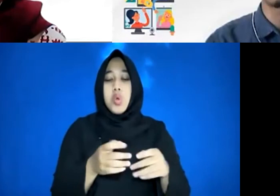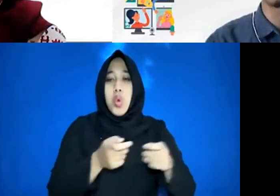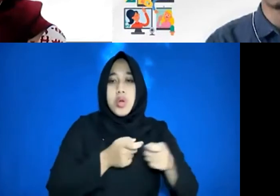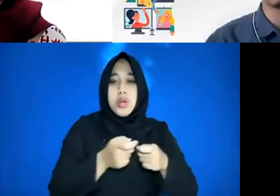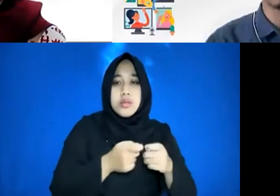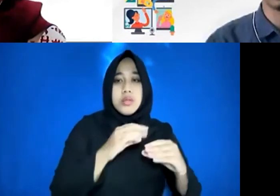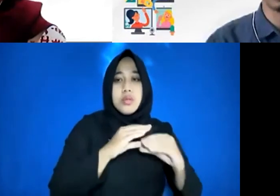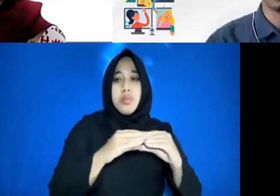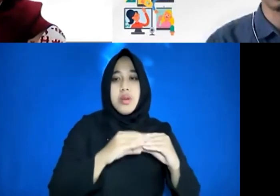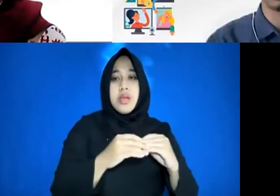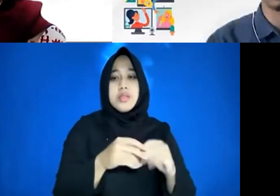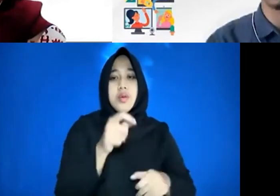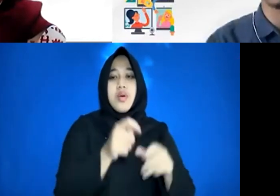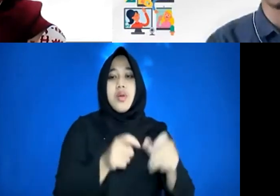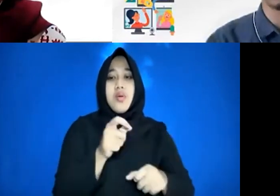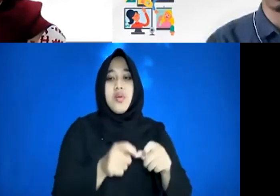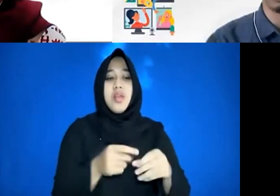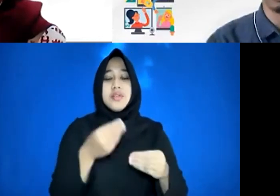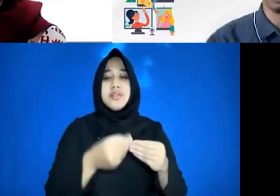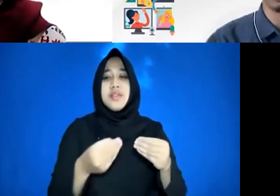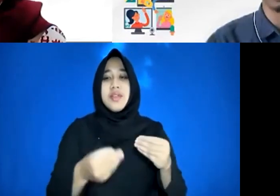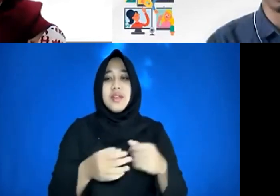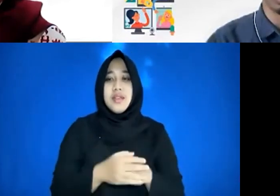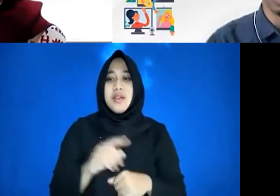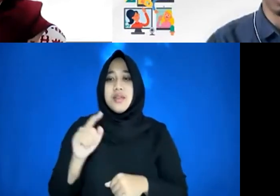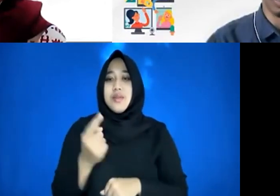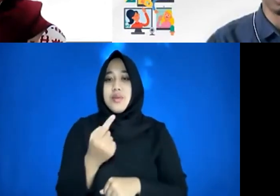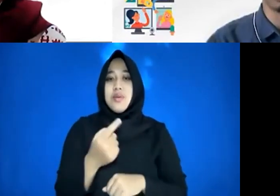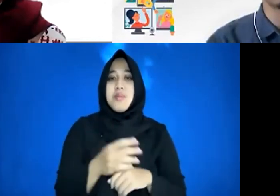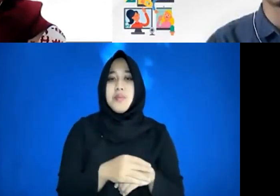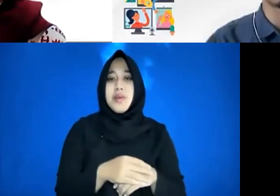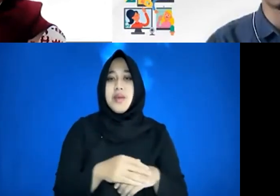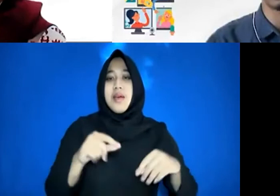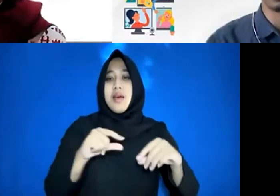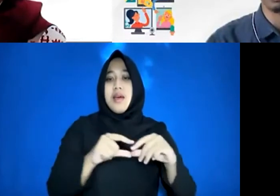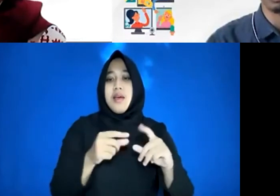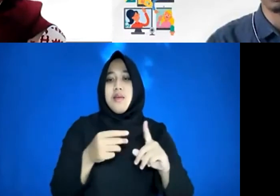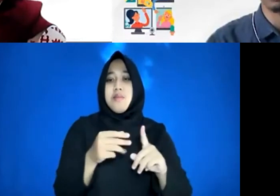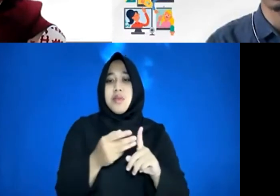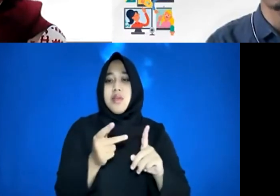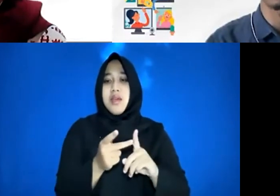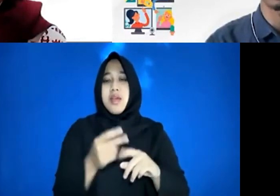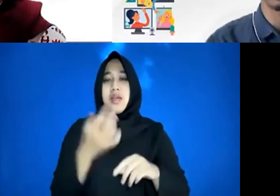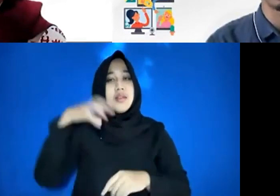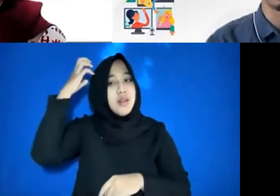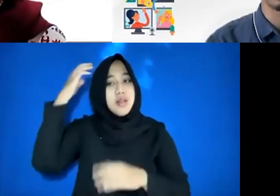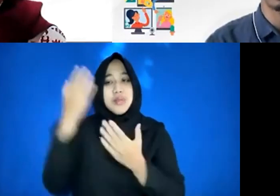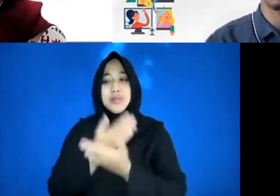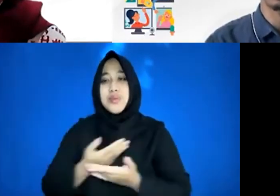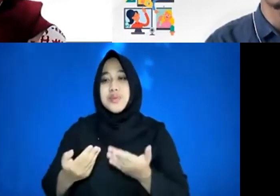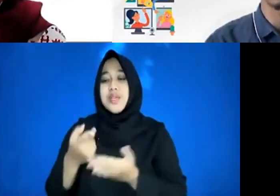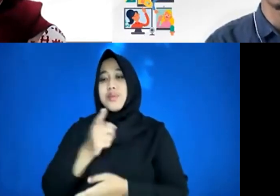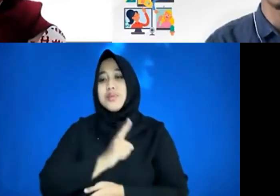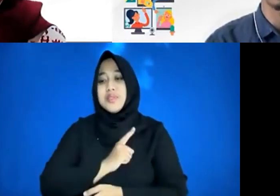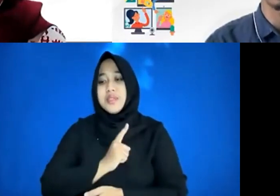dengan pihak jejaring, terutama kemitraan jejaring dengan APH, kemudian dengan dinas sosial itu sendiri, atau